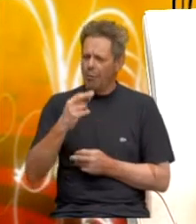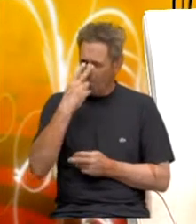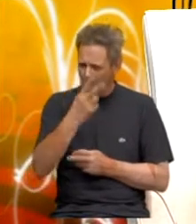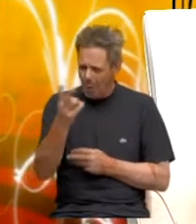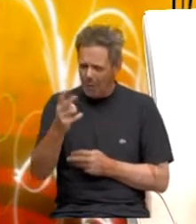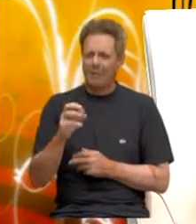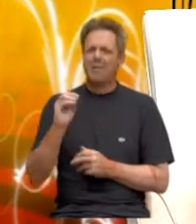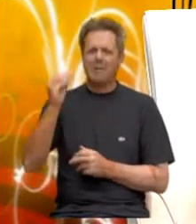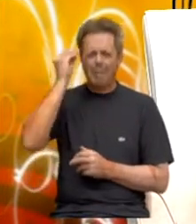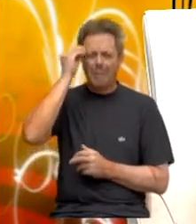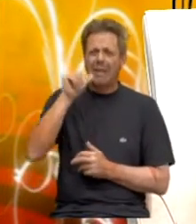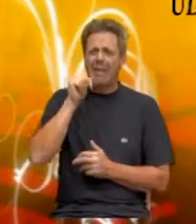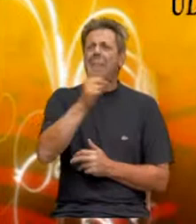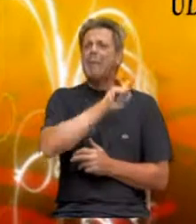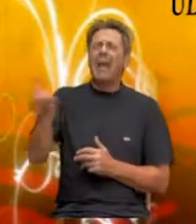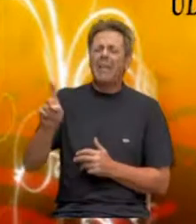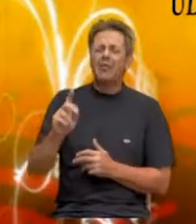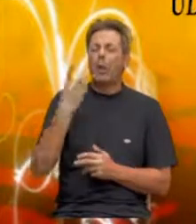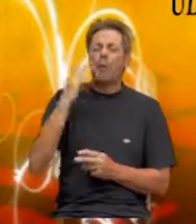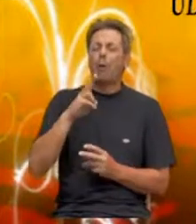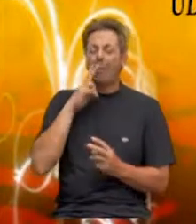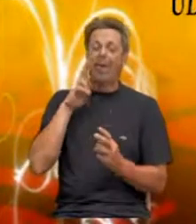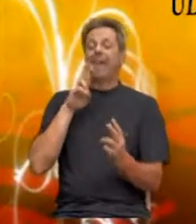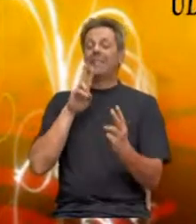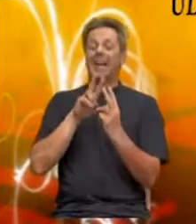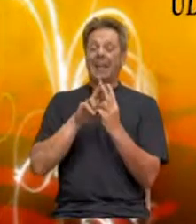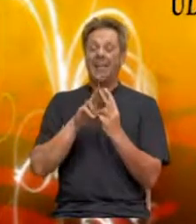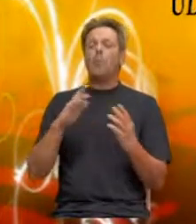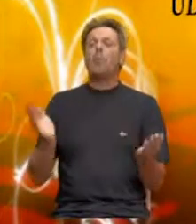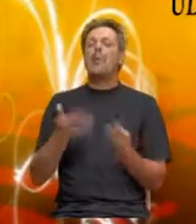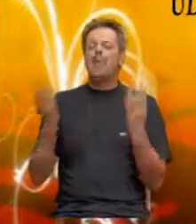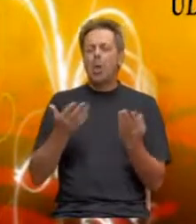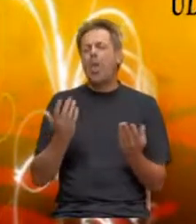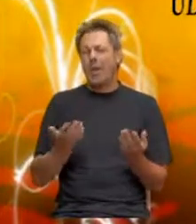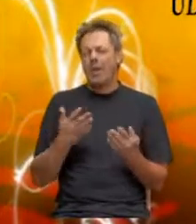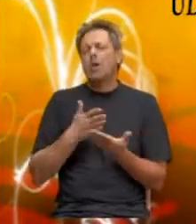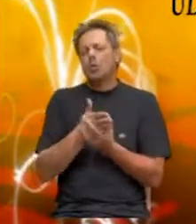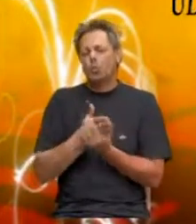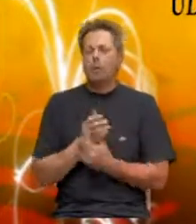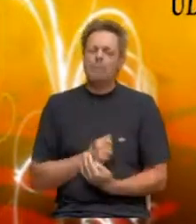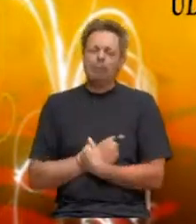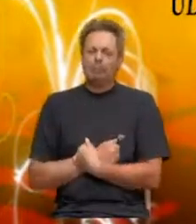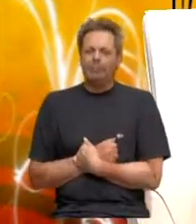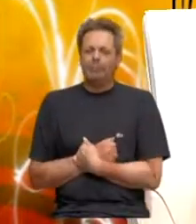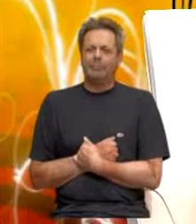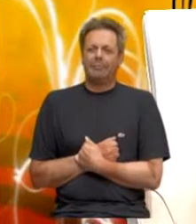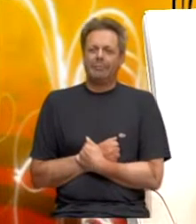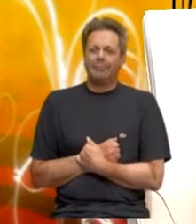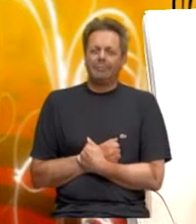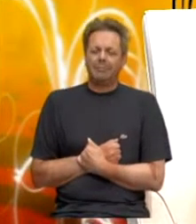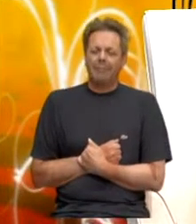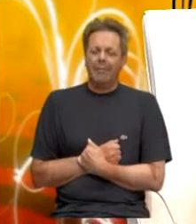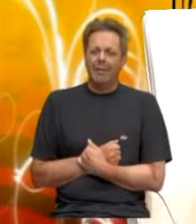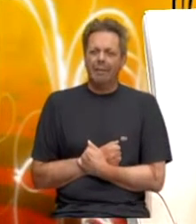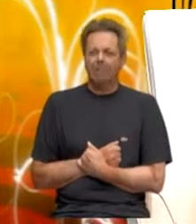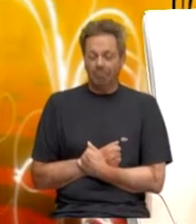je i nikad je više nemojte negdje sresti u hitnoj interventnoj intervenciji, je li tako? Tako je. Eto.